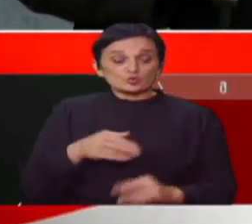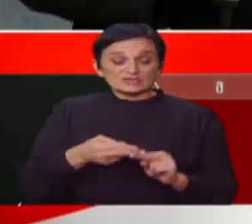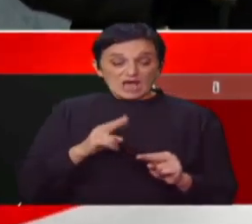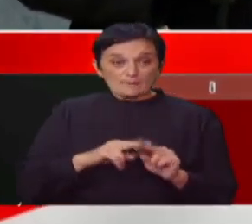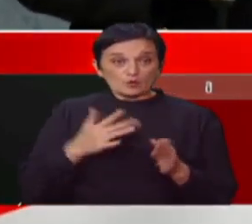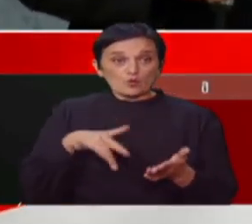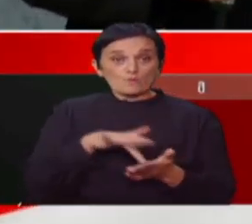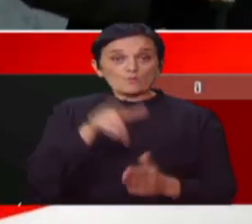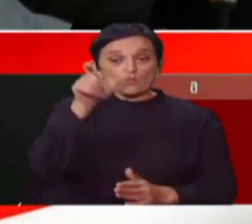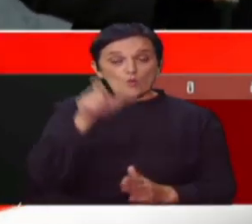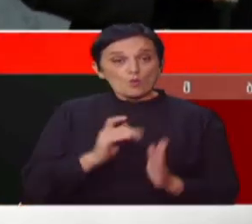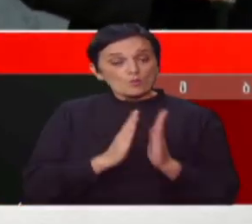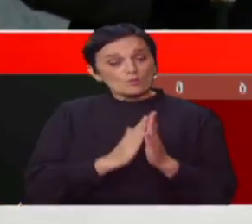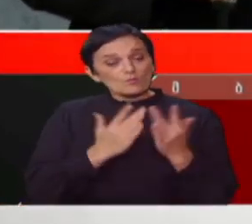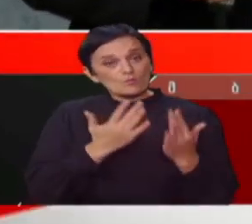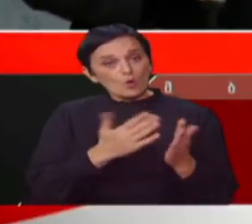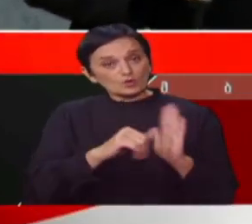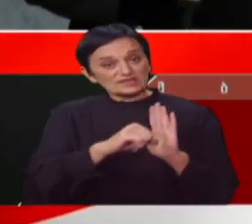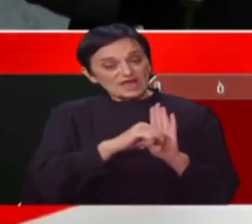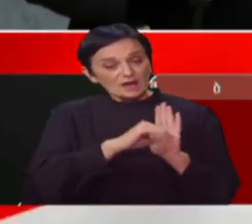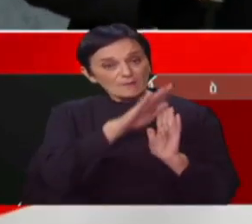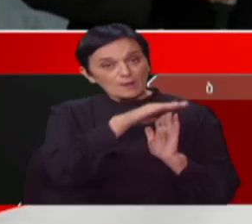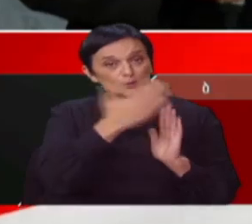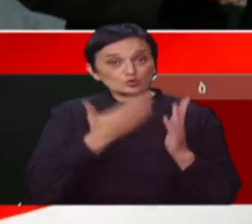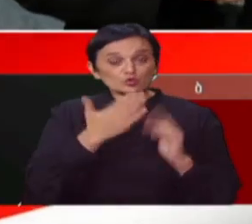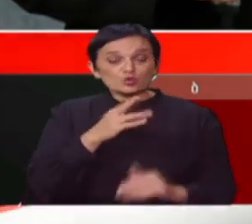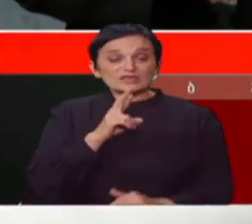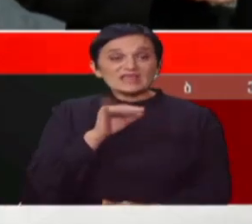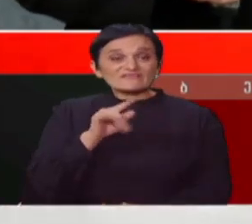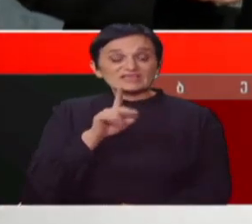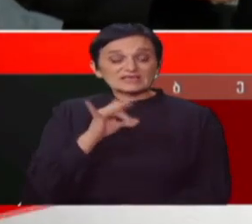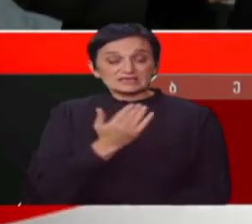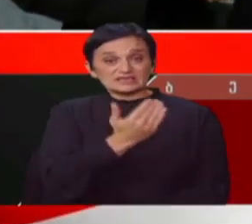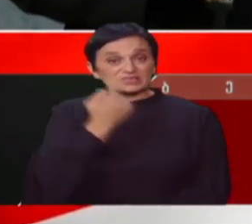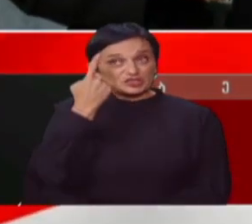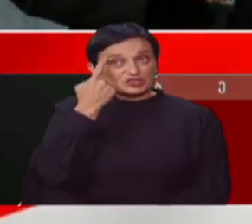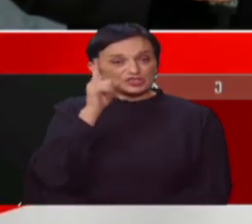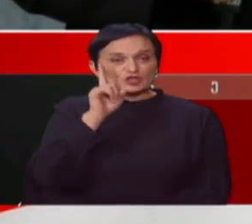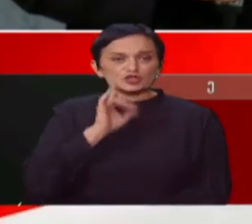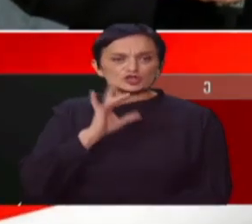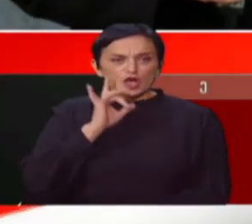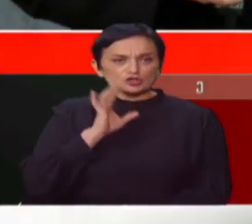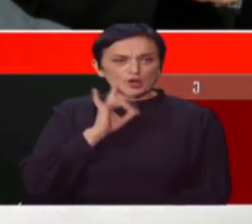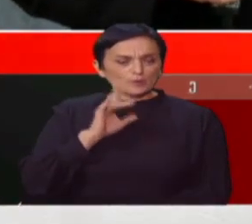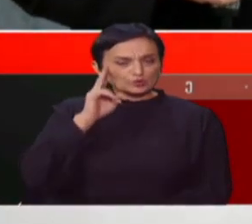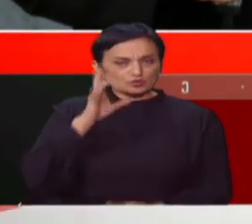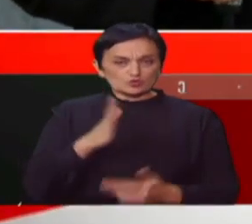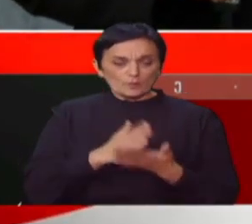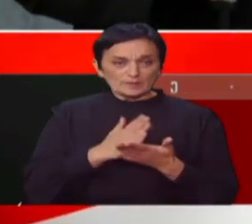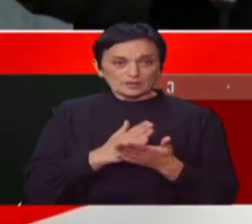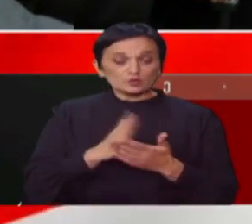შემთხვევაში მოქალაქე მოითხოვა თუ არა თავად დახმარება, თუ ეს იყო თავად დავით კირკიტაძის ინიციატივა, ჯერჯერობით ცნობილი არ არის.